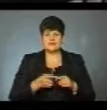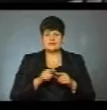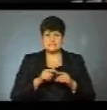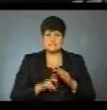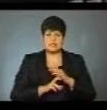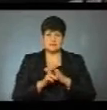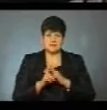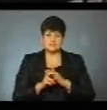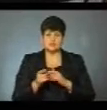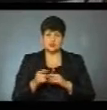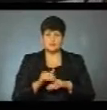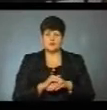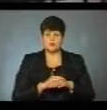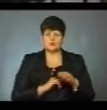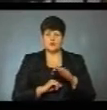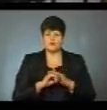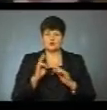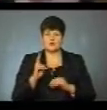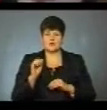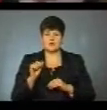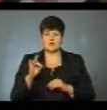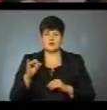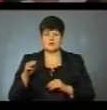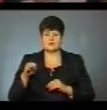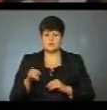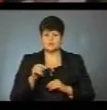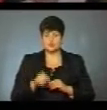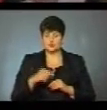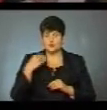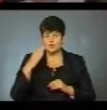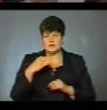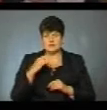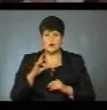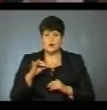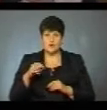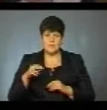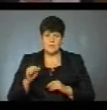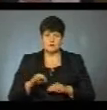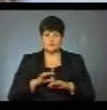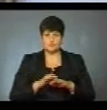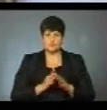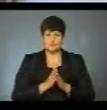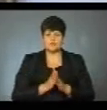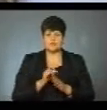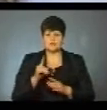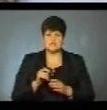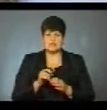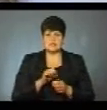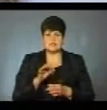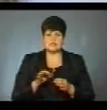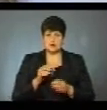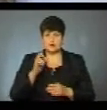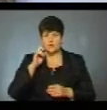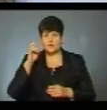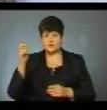каплиця Тернопільського благодійного фонду «Карітас». Тут отець Роман Загородній проводить молитву за сиріт. Господеві